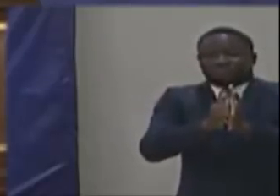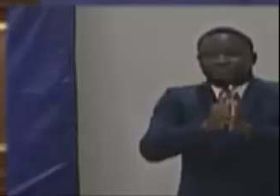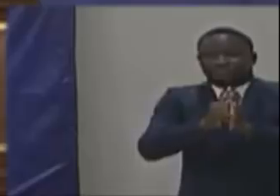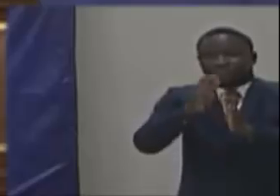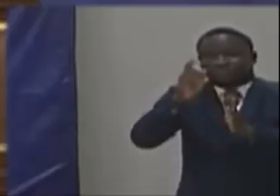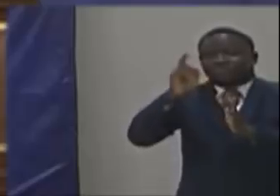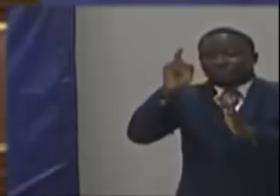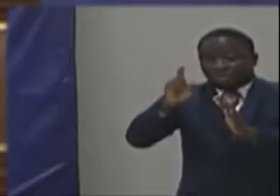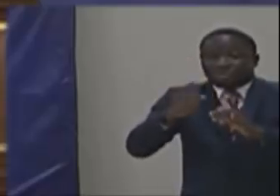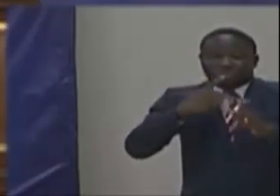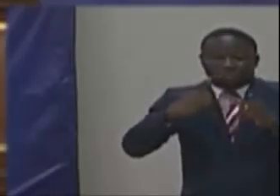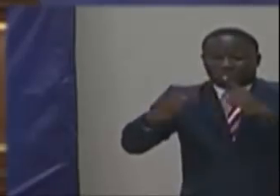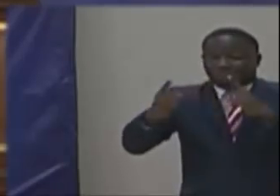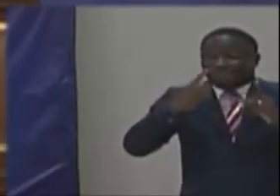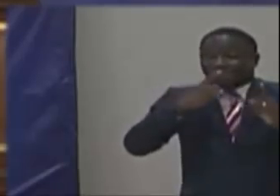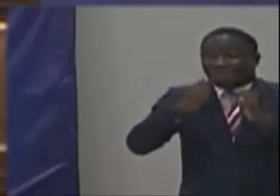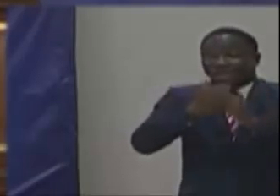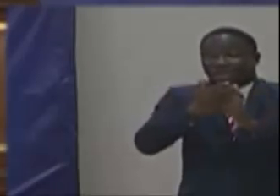faut que je parle avec nous